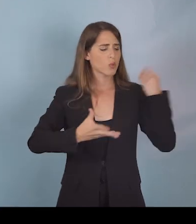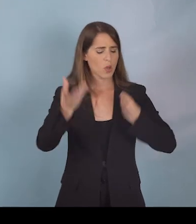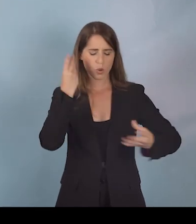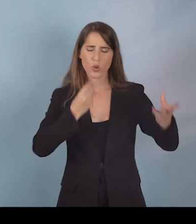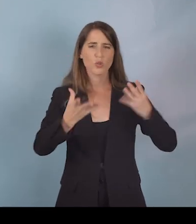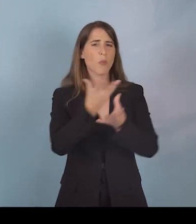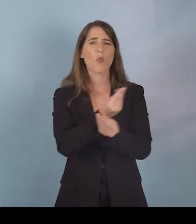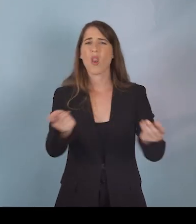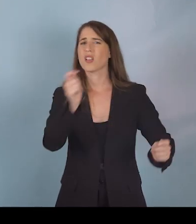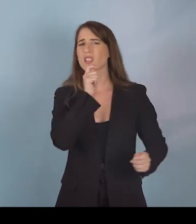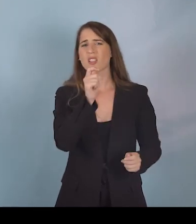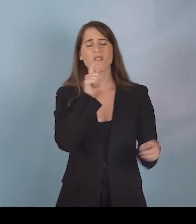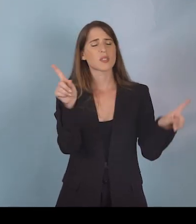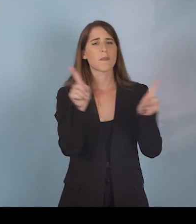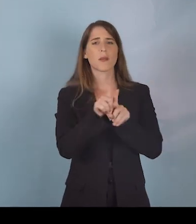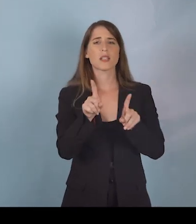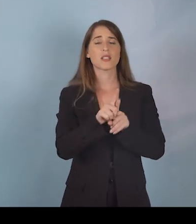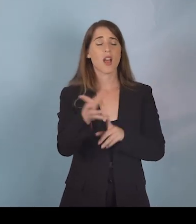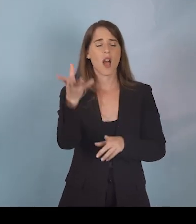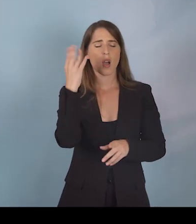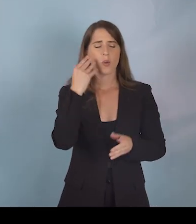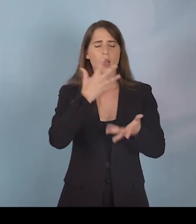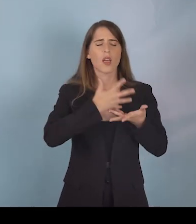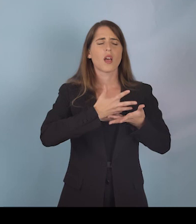Έχουμε ακούσει πάρα πολλά περιστατικά, δηλαδή και εγώ που